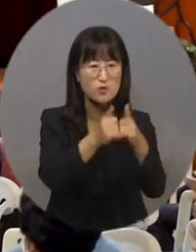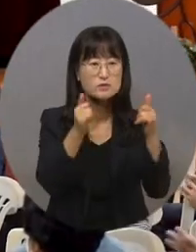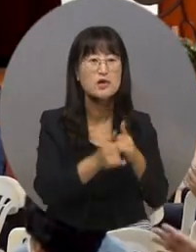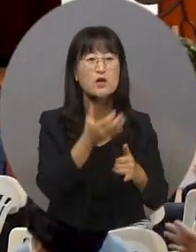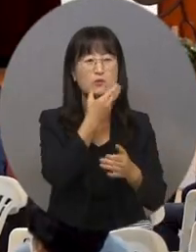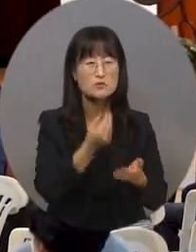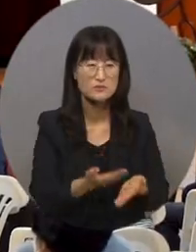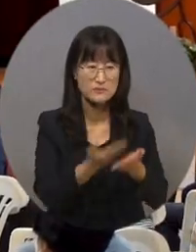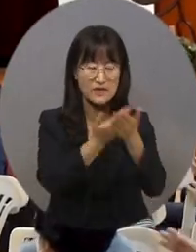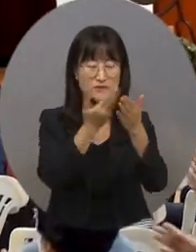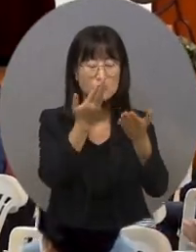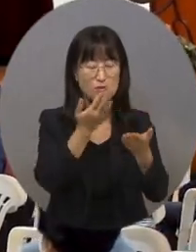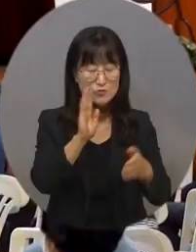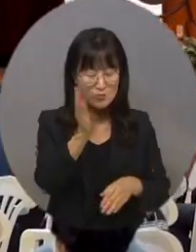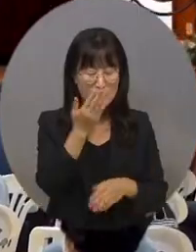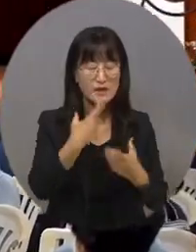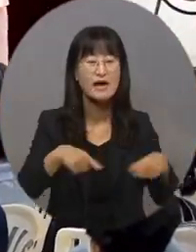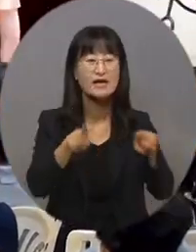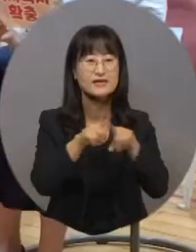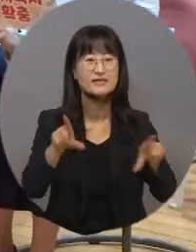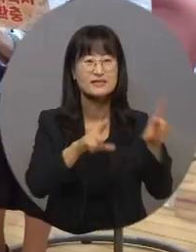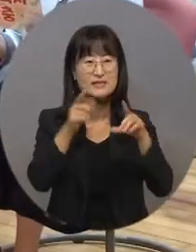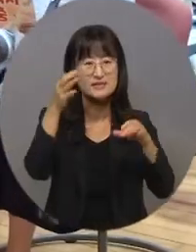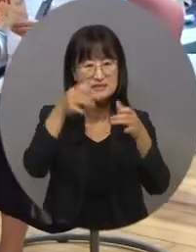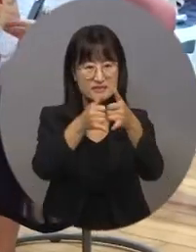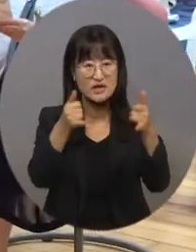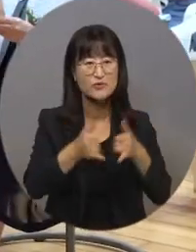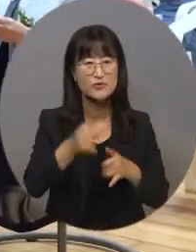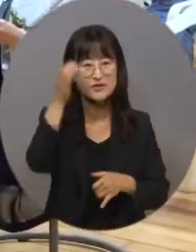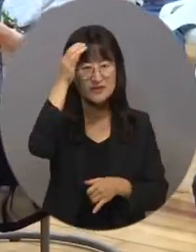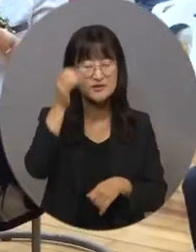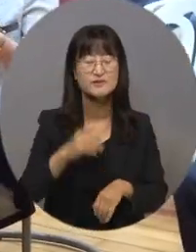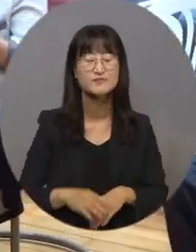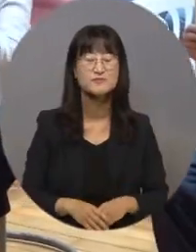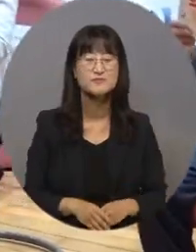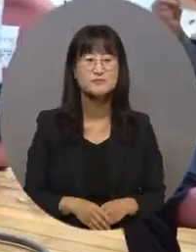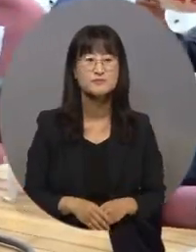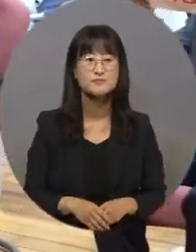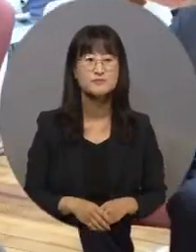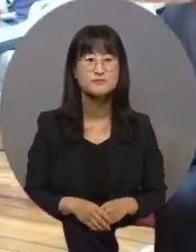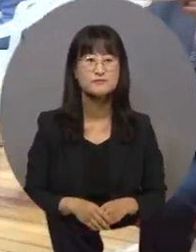함께 더불어 사는 사회를 기대해봅니다. 복지TV 전북방송 김영재입니다.